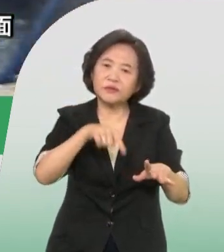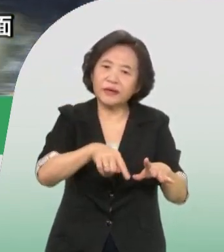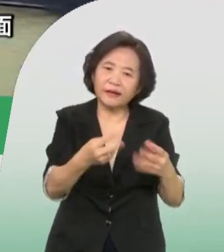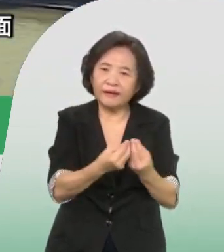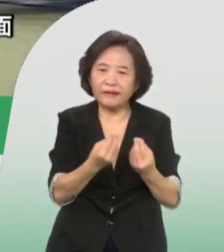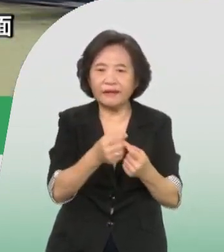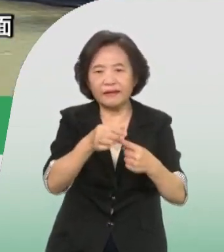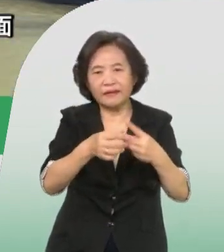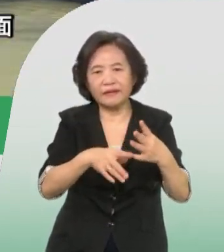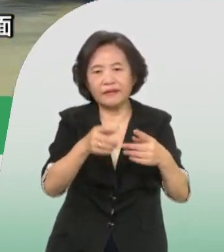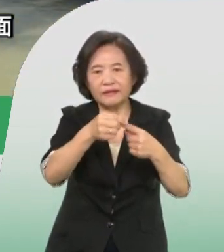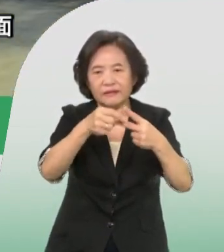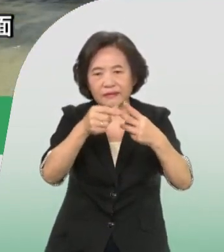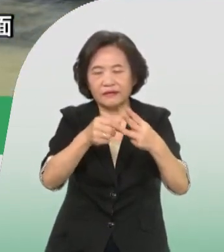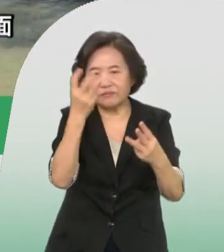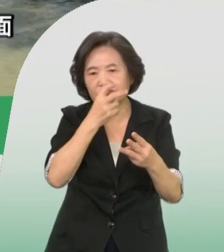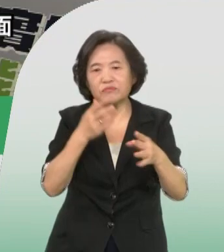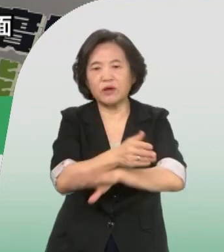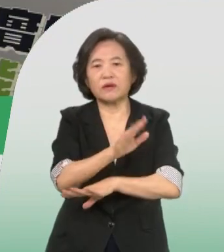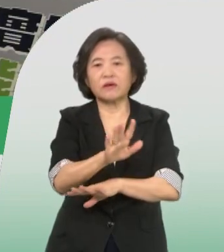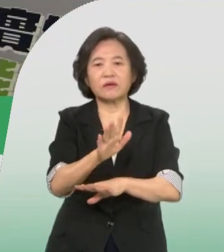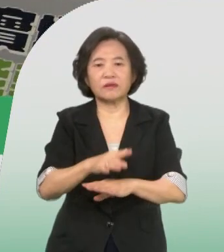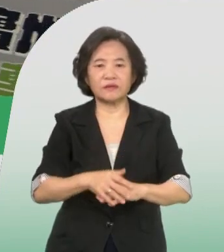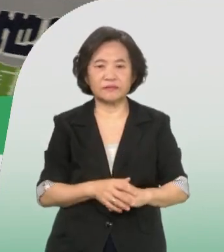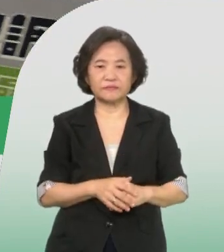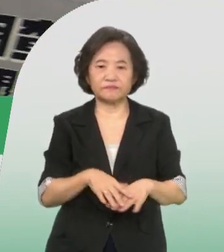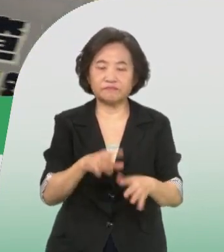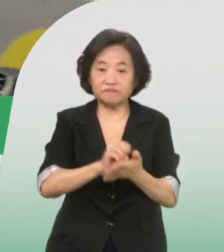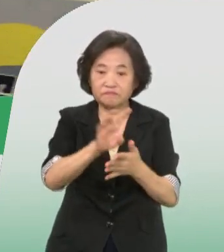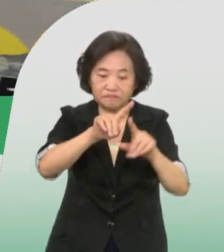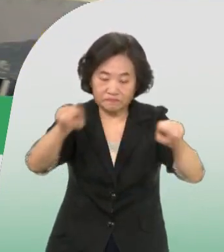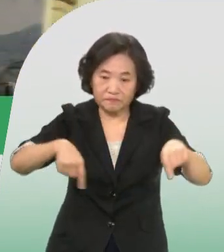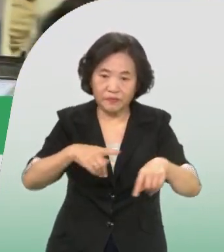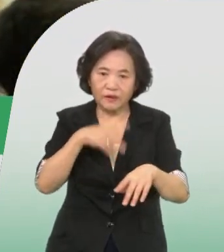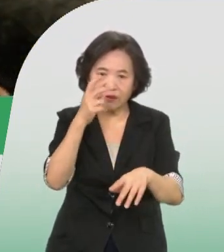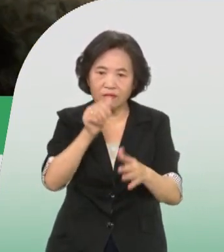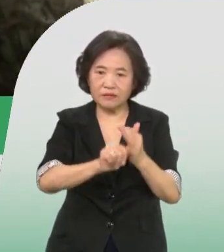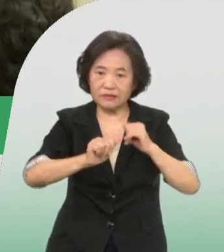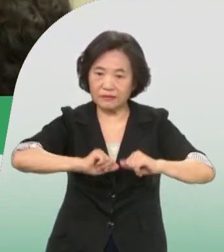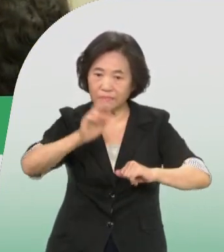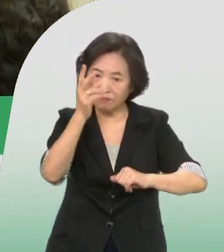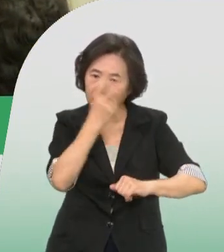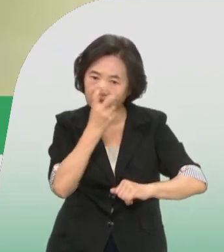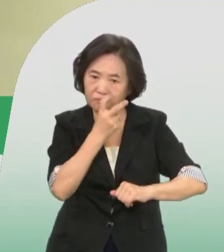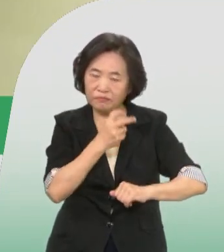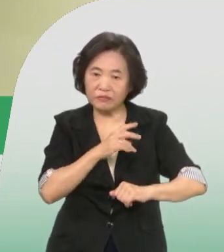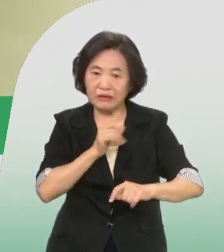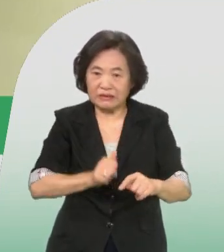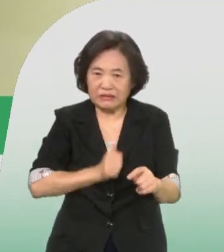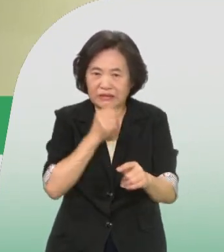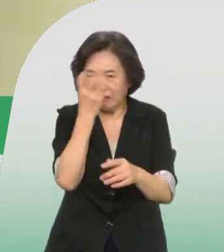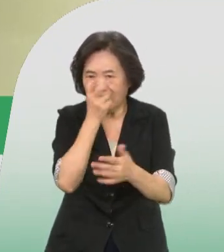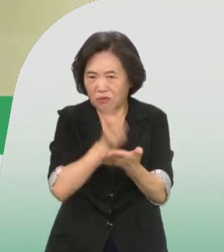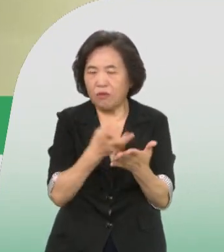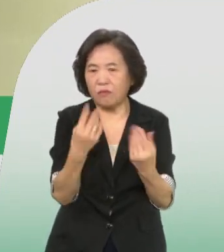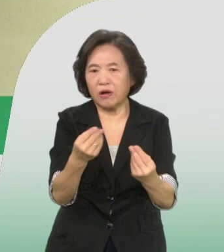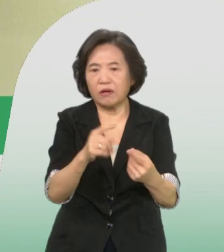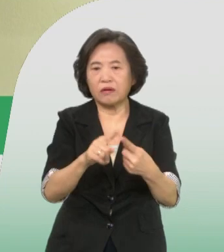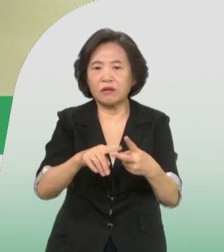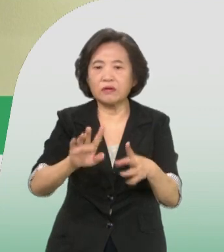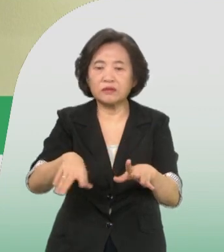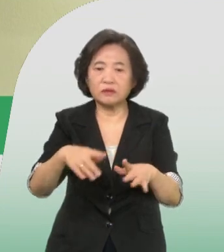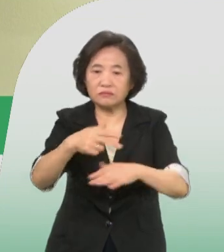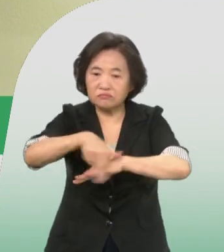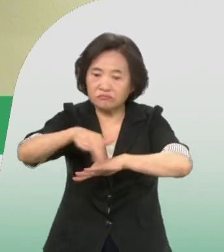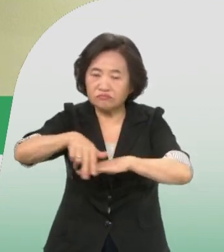去列了一个三阶段的审议。 调查报告度除了指出生态保育无法规公器把关，未针对空间